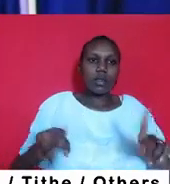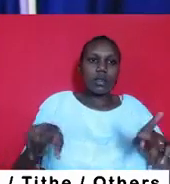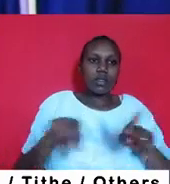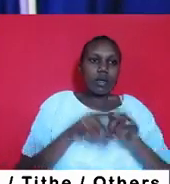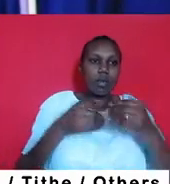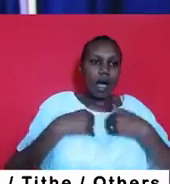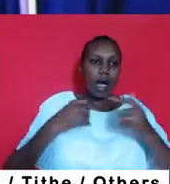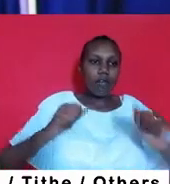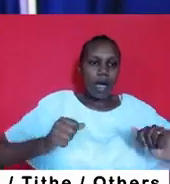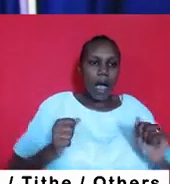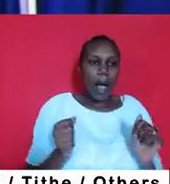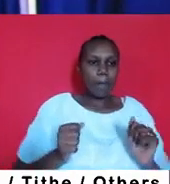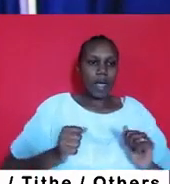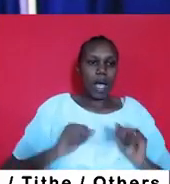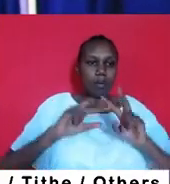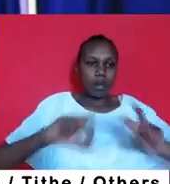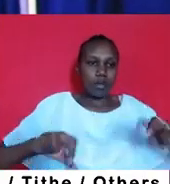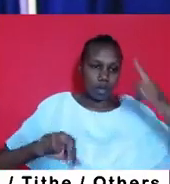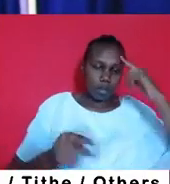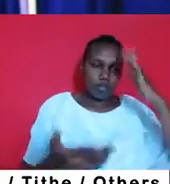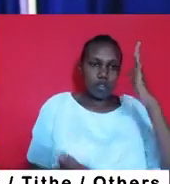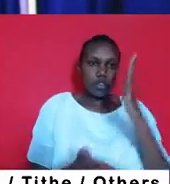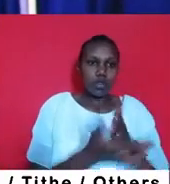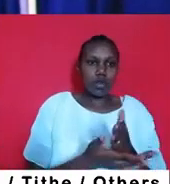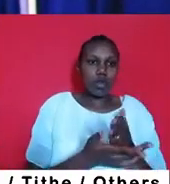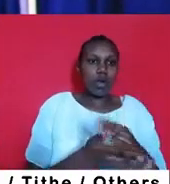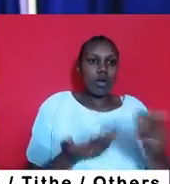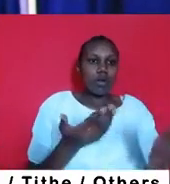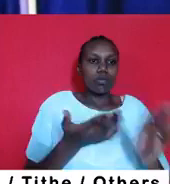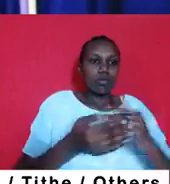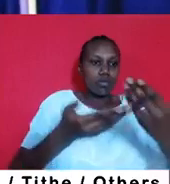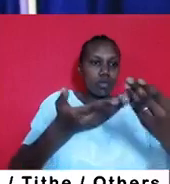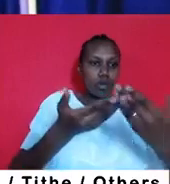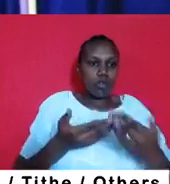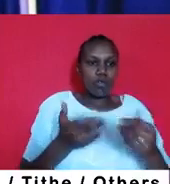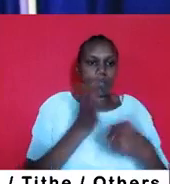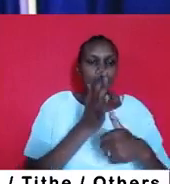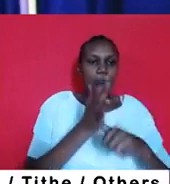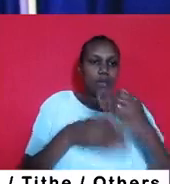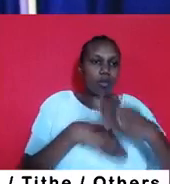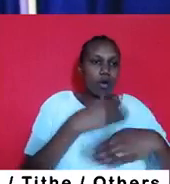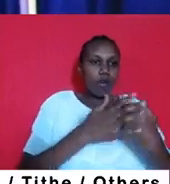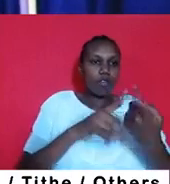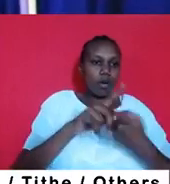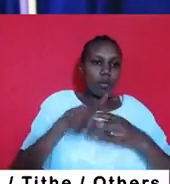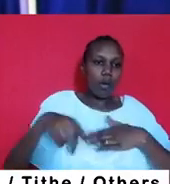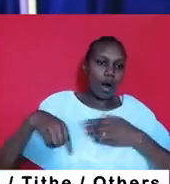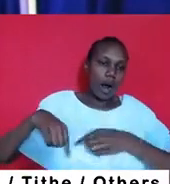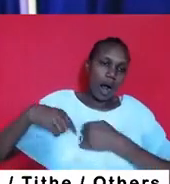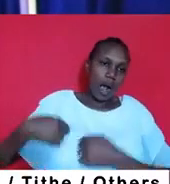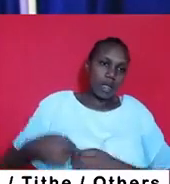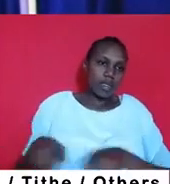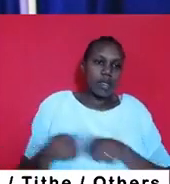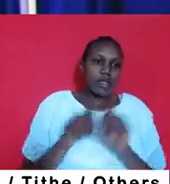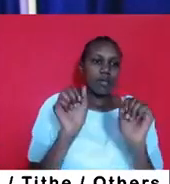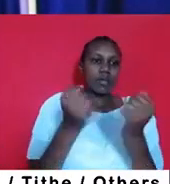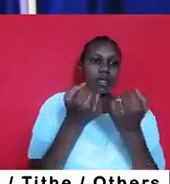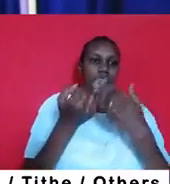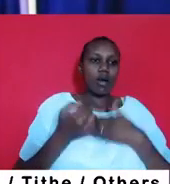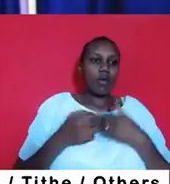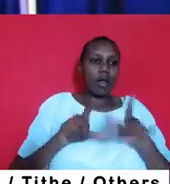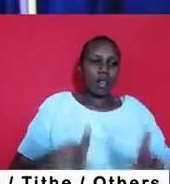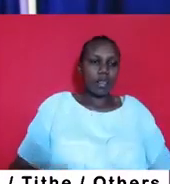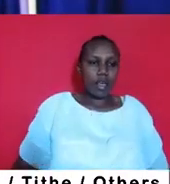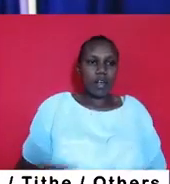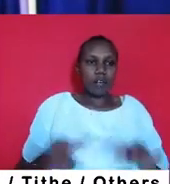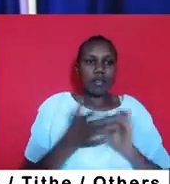ya kutafuta haki. Tuondolea mioyoni mwetu dhiki na taabu zote. Uyafanya maisha yetu ya shuhudia